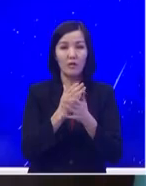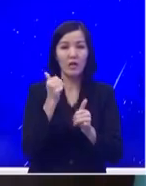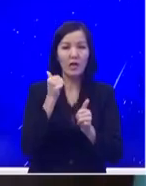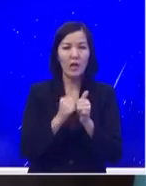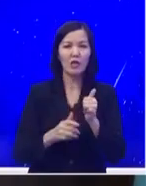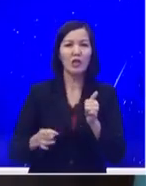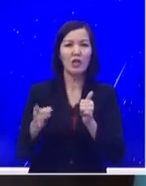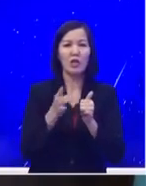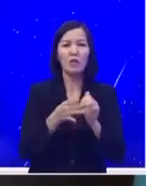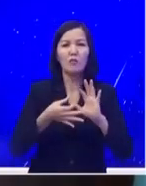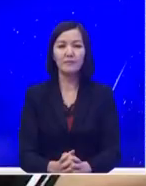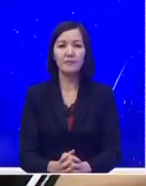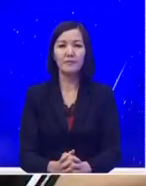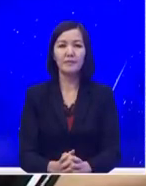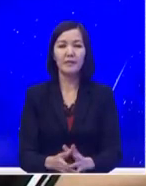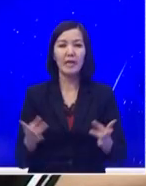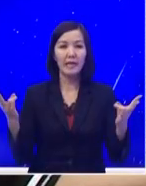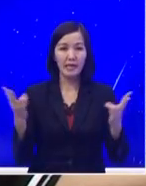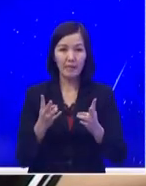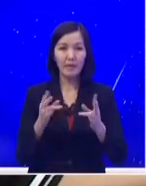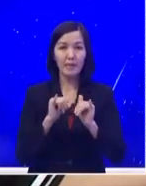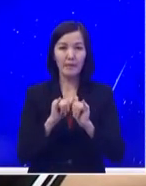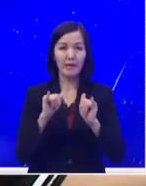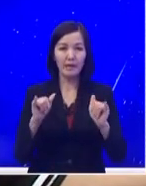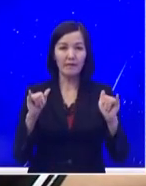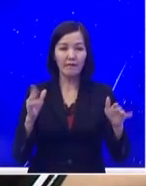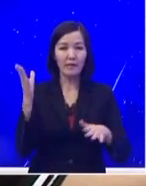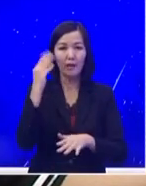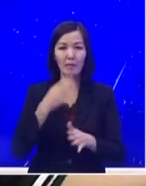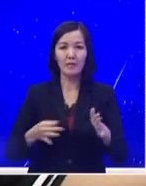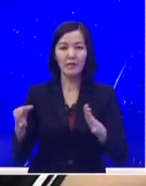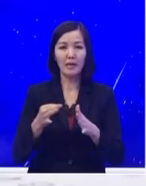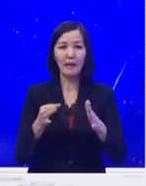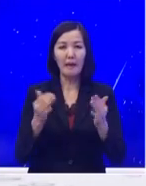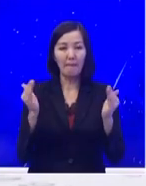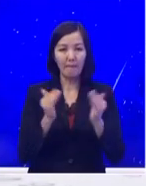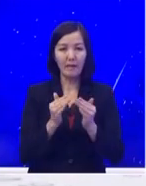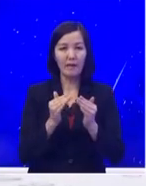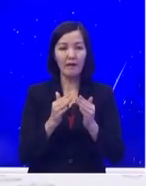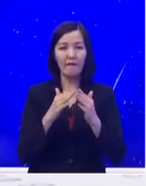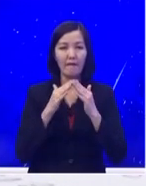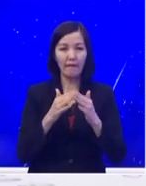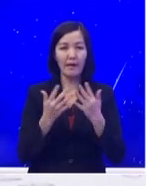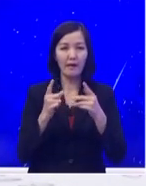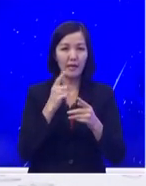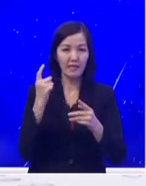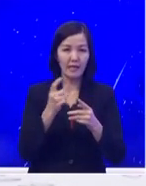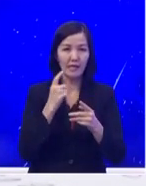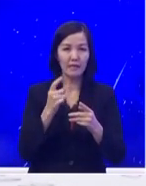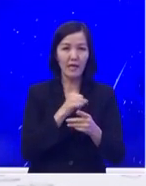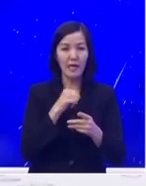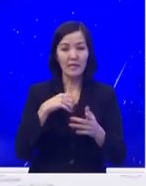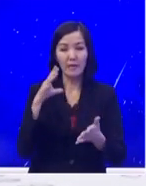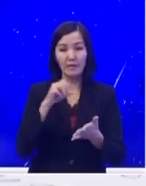Каждый район будем мониторить. Необходимо развивать в области и мелкое фермерство. Это и самозанятость, и самообеспечение,